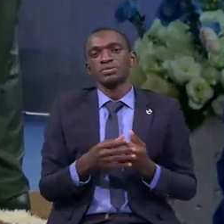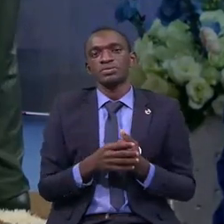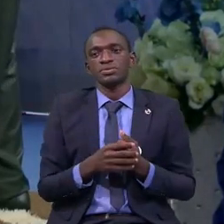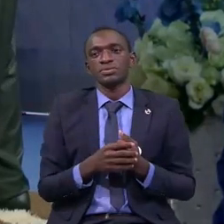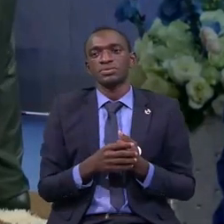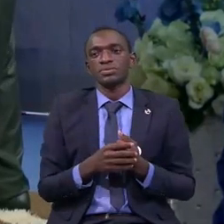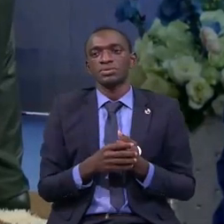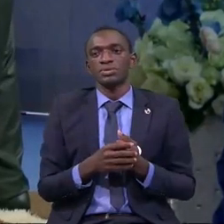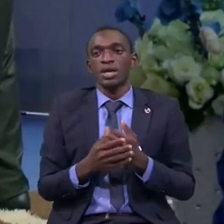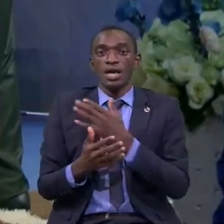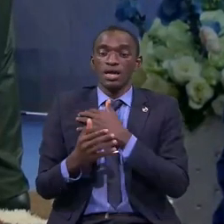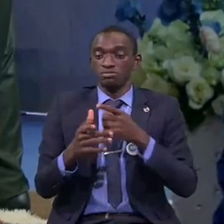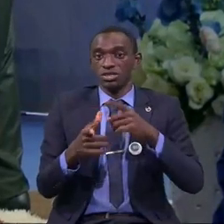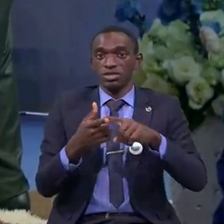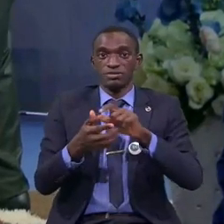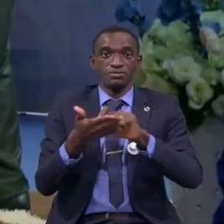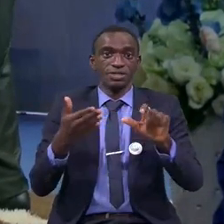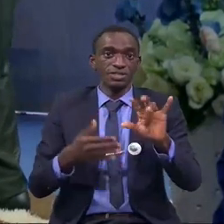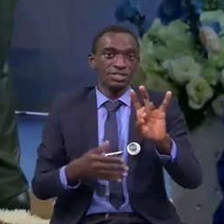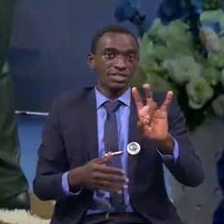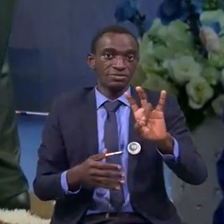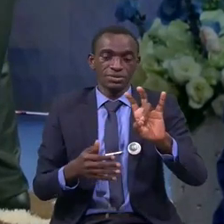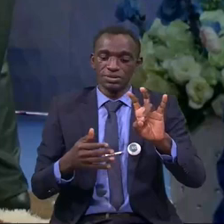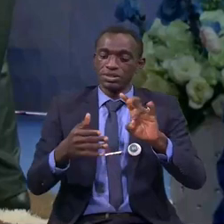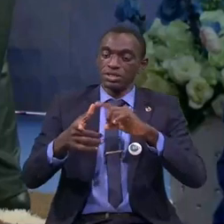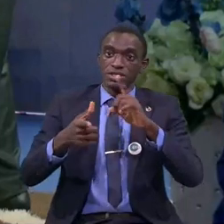pincettes. Maintenant, verset 7.